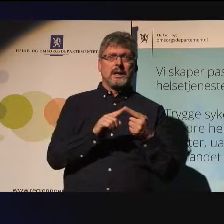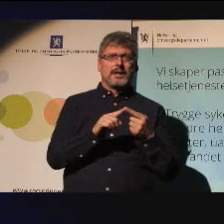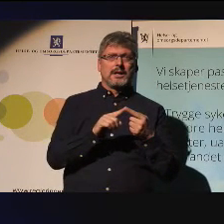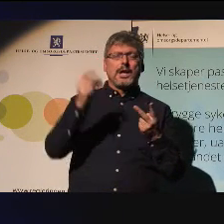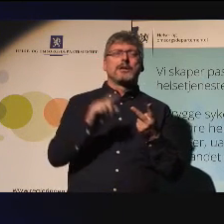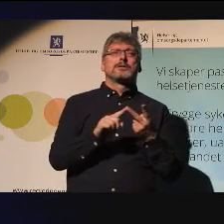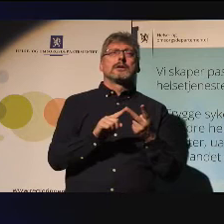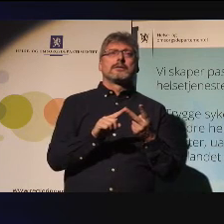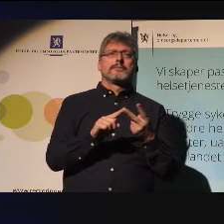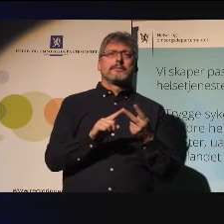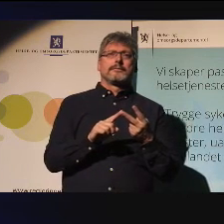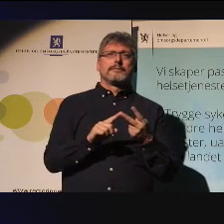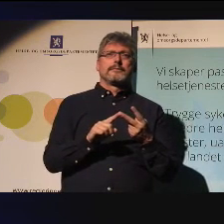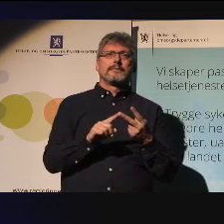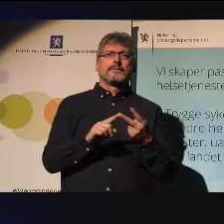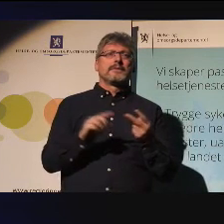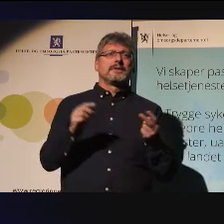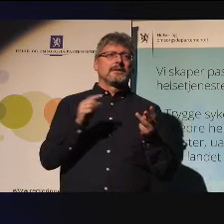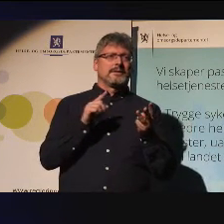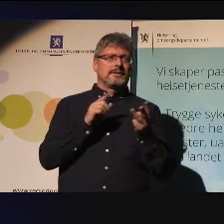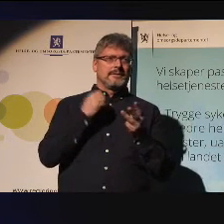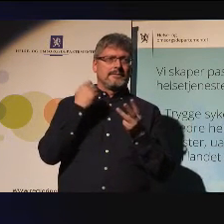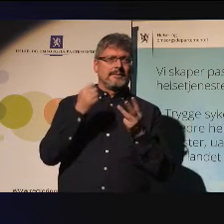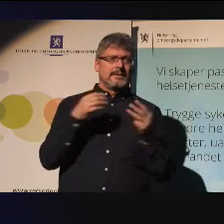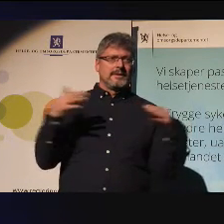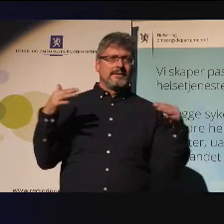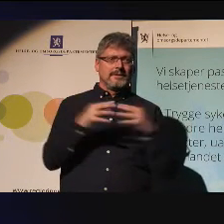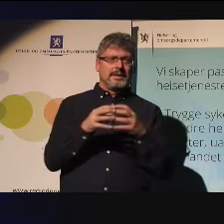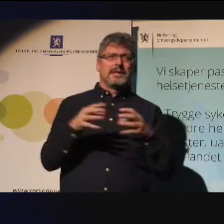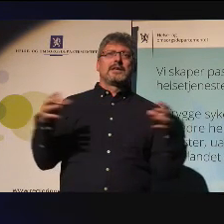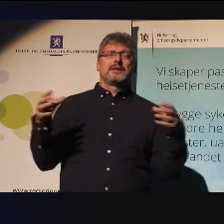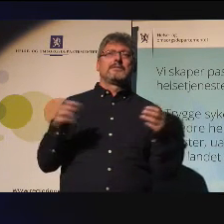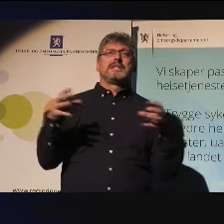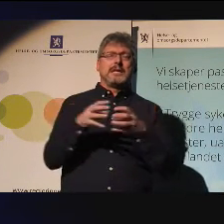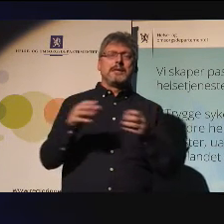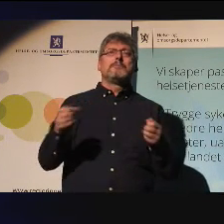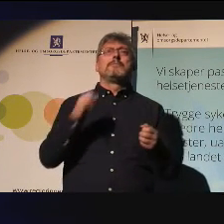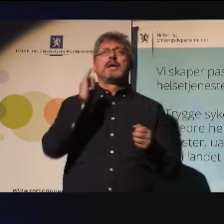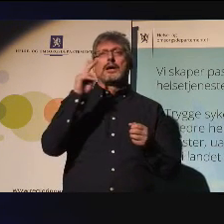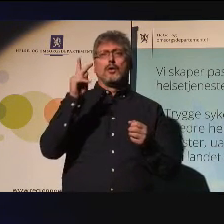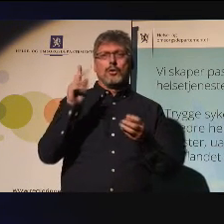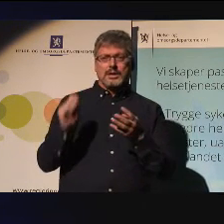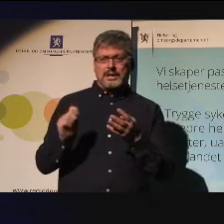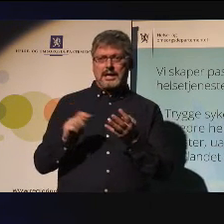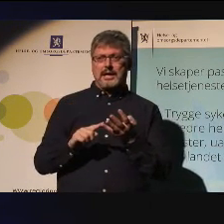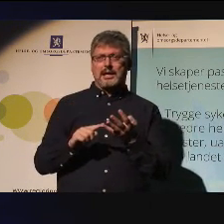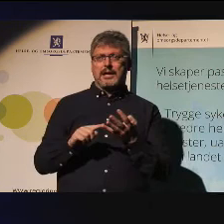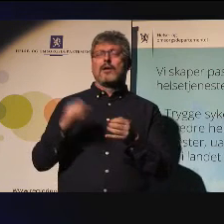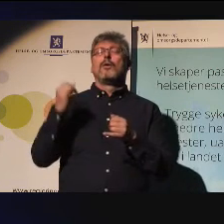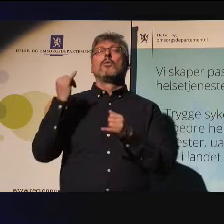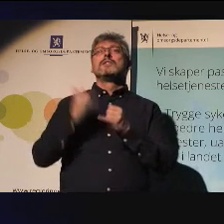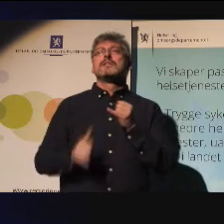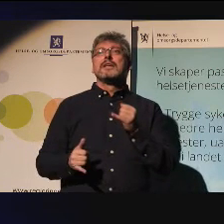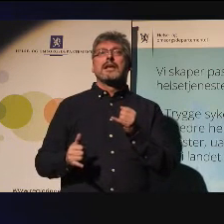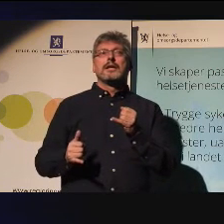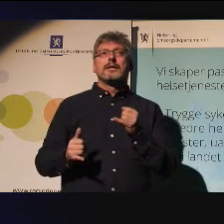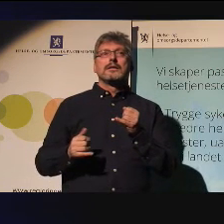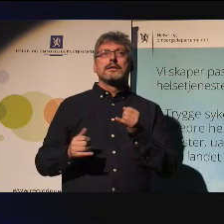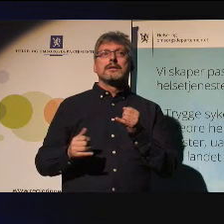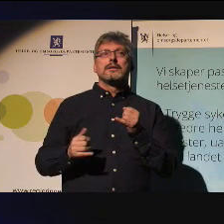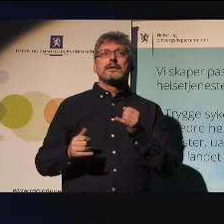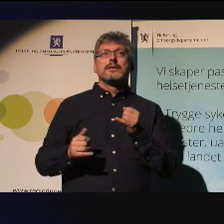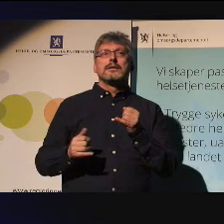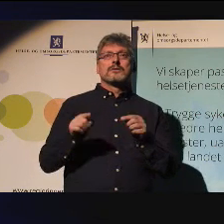kompetanse, team, IKT og, sist men ikke minst, det jeg startet